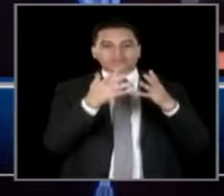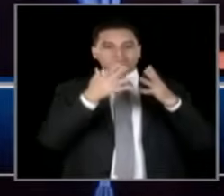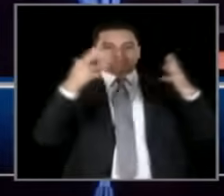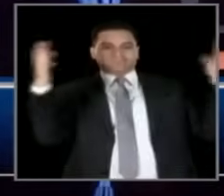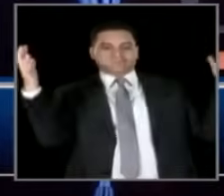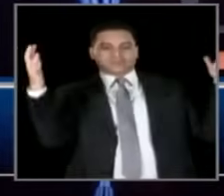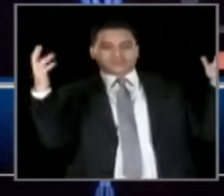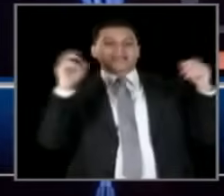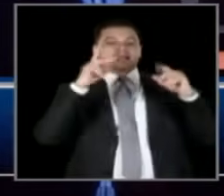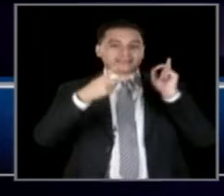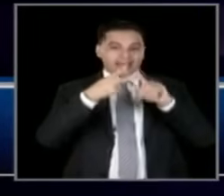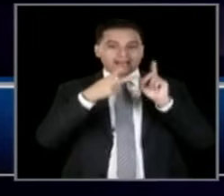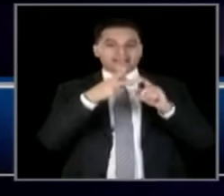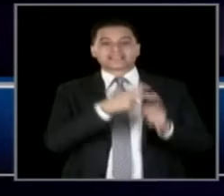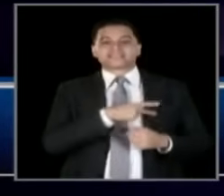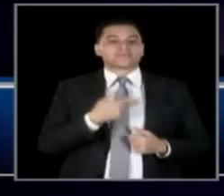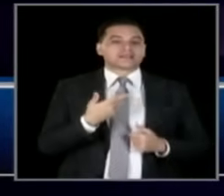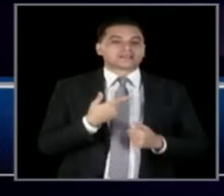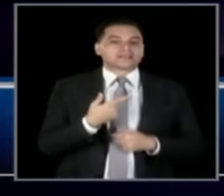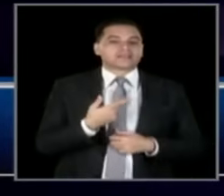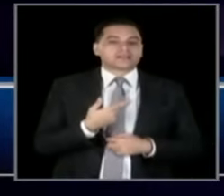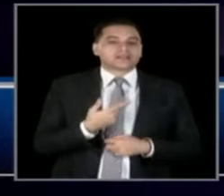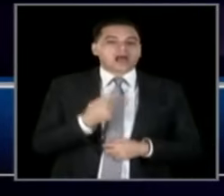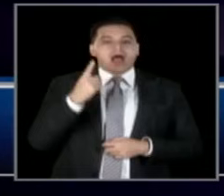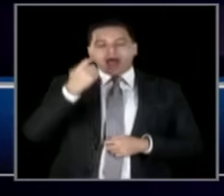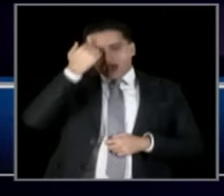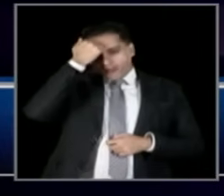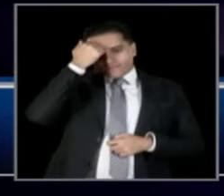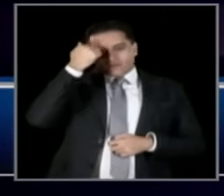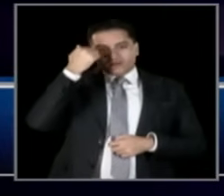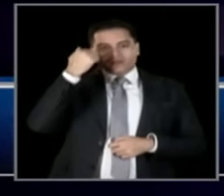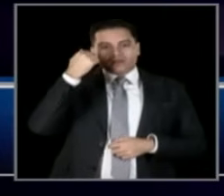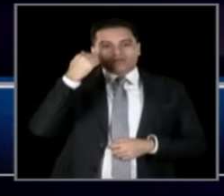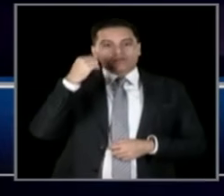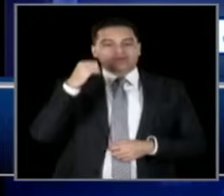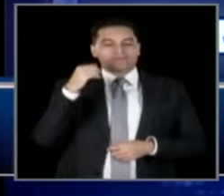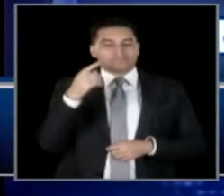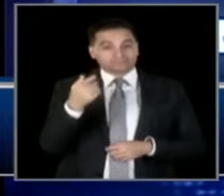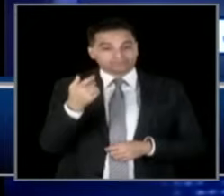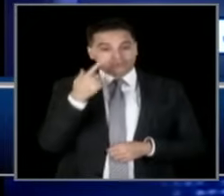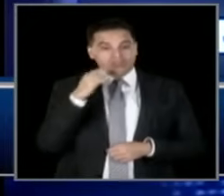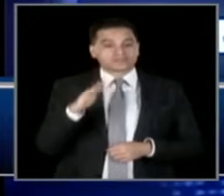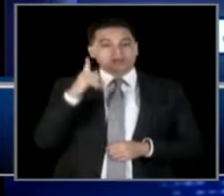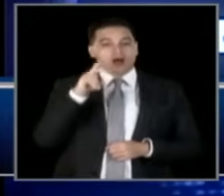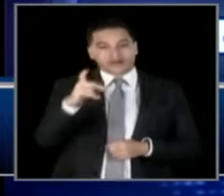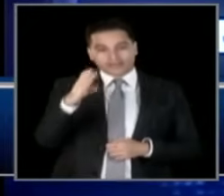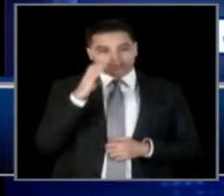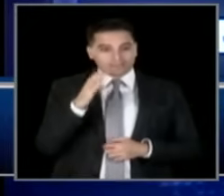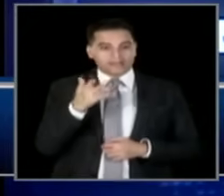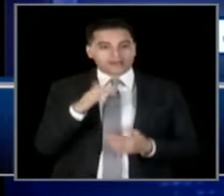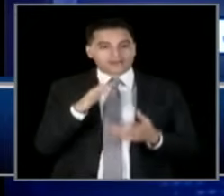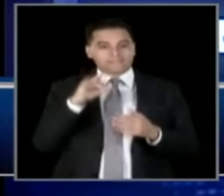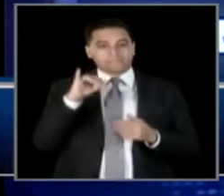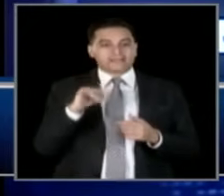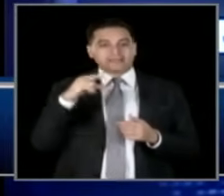3,346 من 1000 جرام لكل سنتيمتر مكعب سارة إجابتك